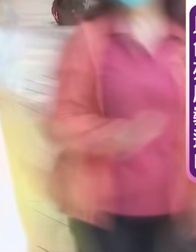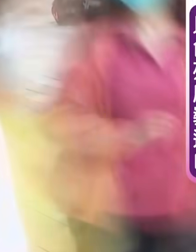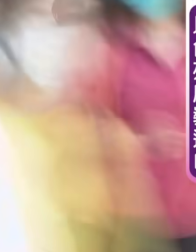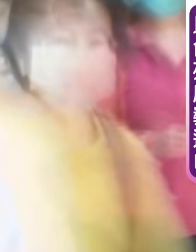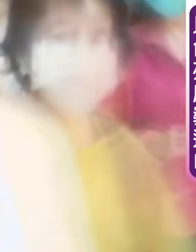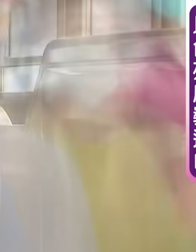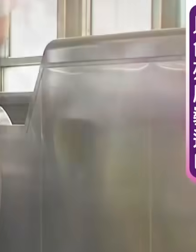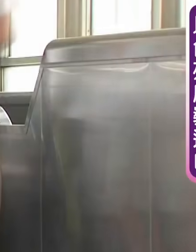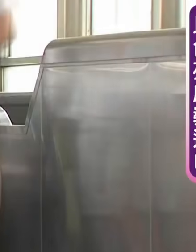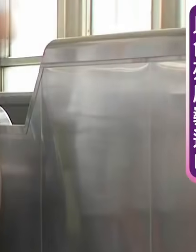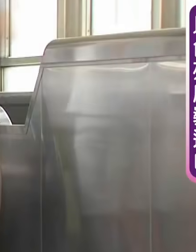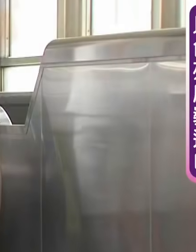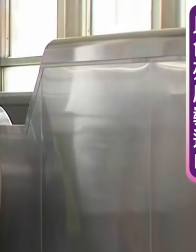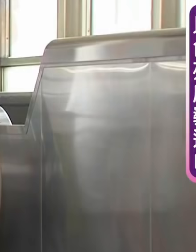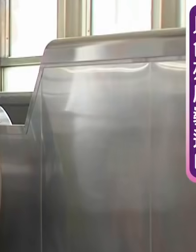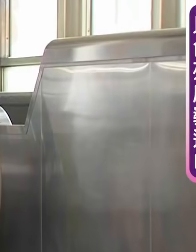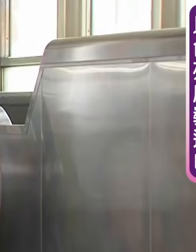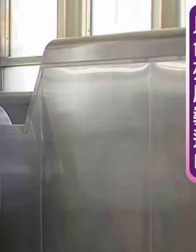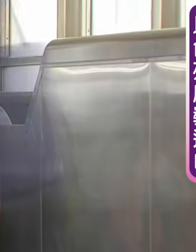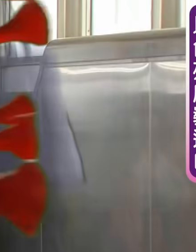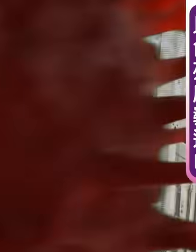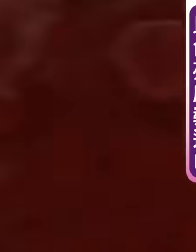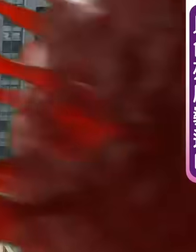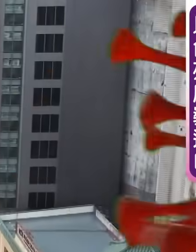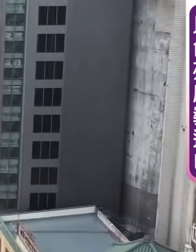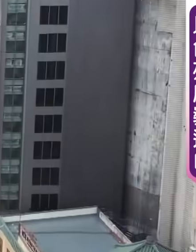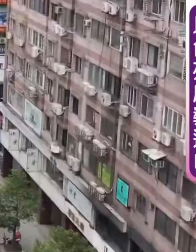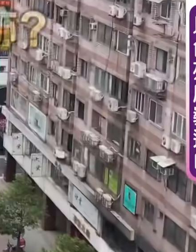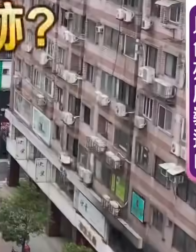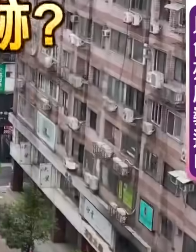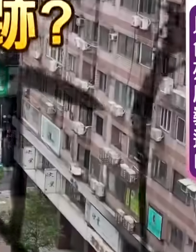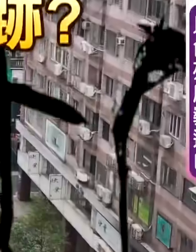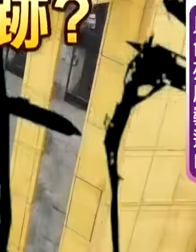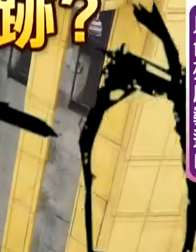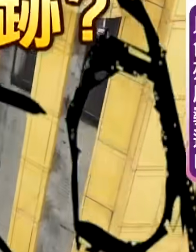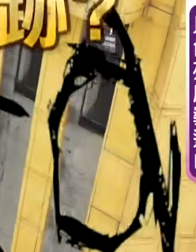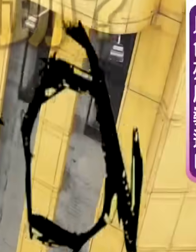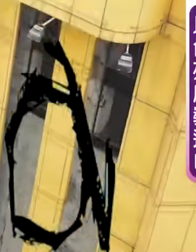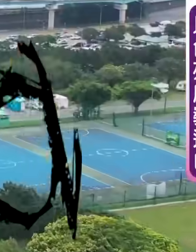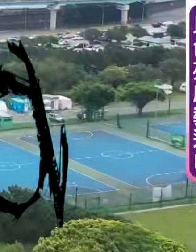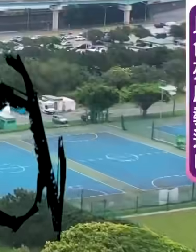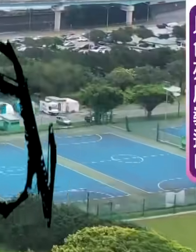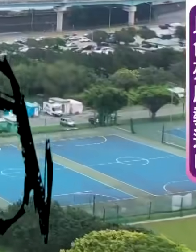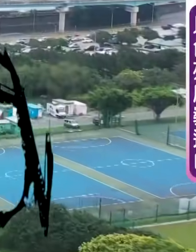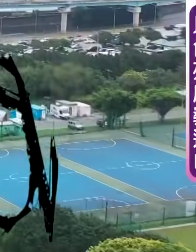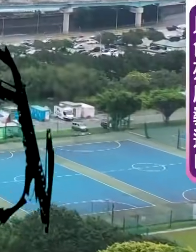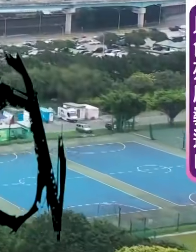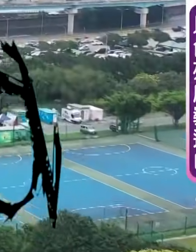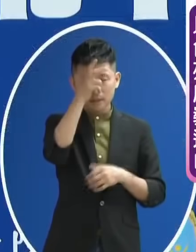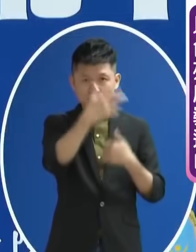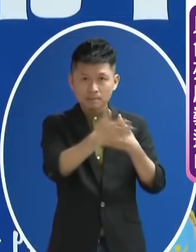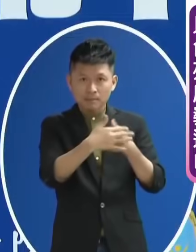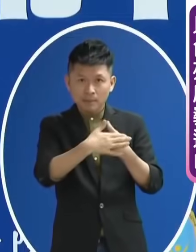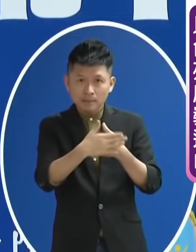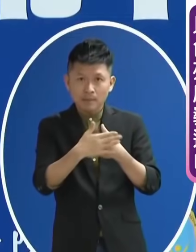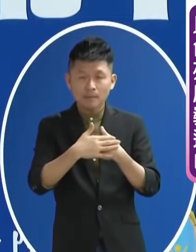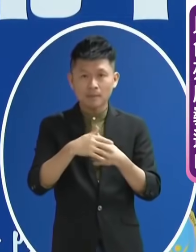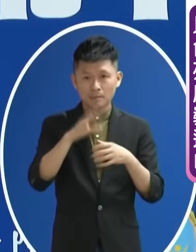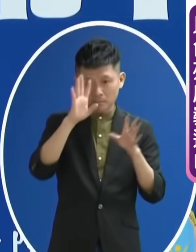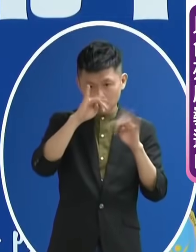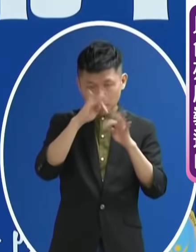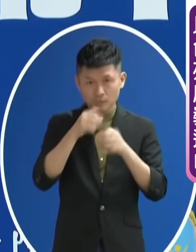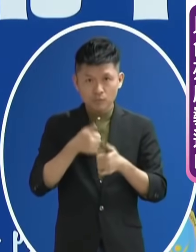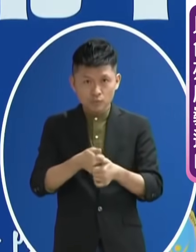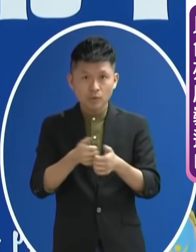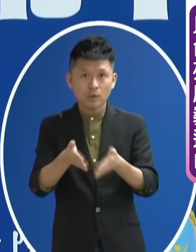出现症状的9月1日，装修工跟哪些人接触，去了哪里，在哪里遭到感染，似乎全是空白。 其实现在要回想